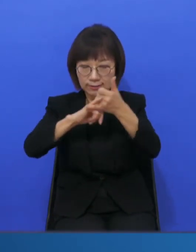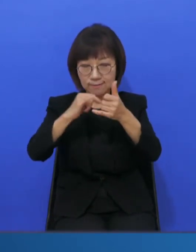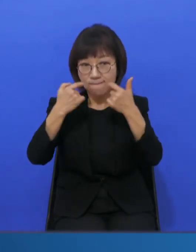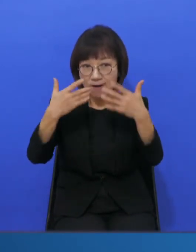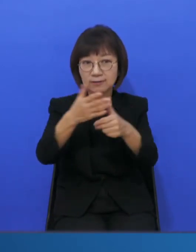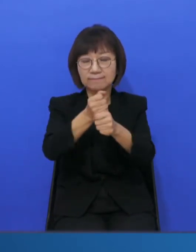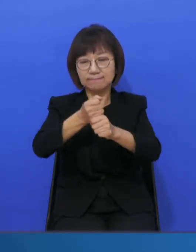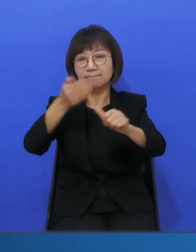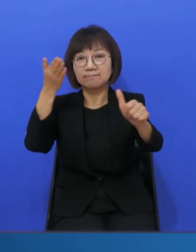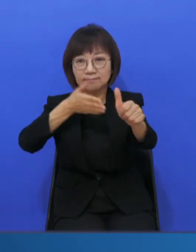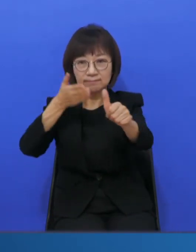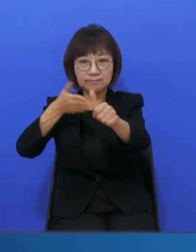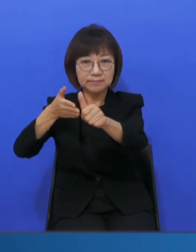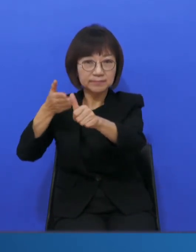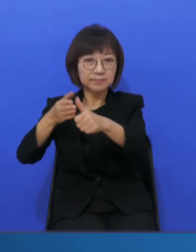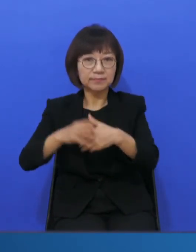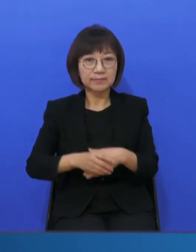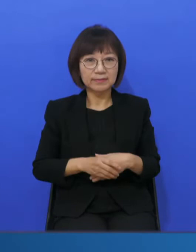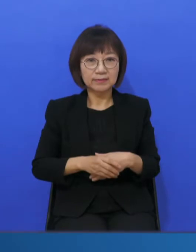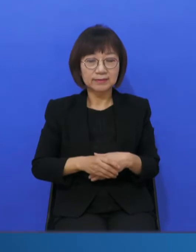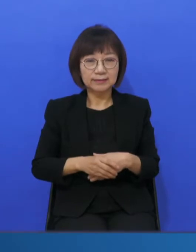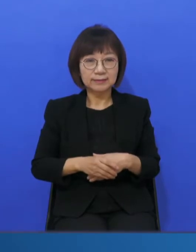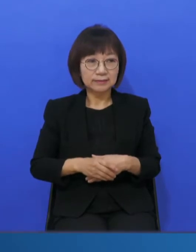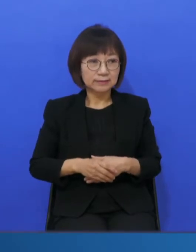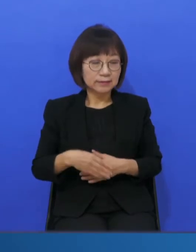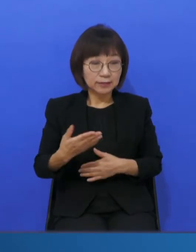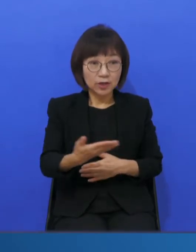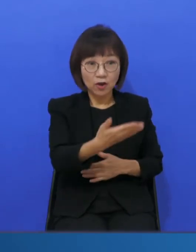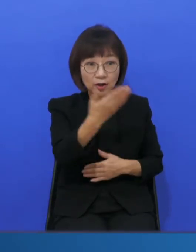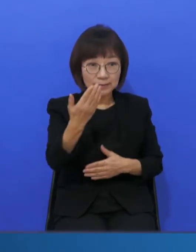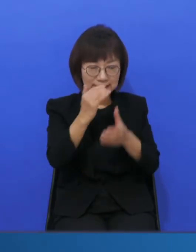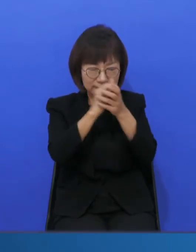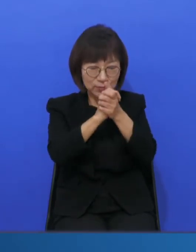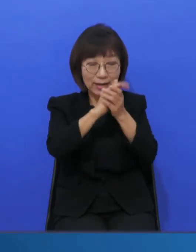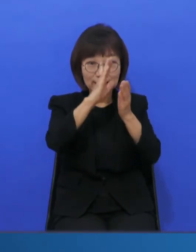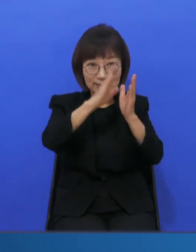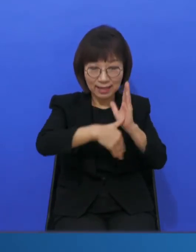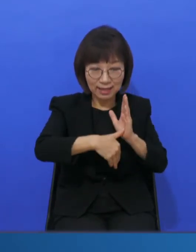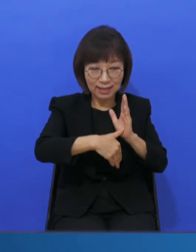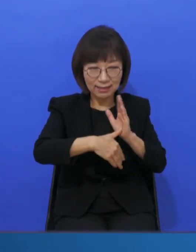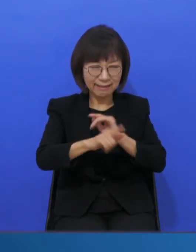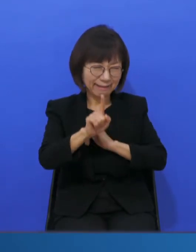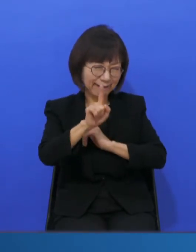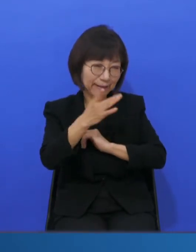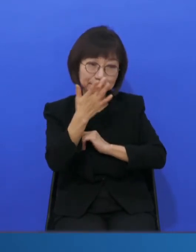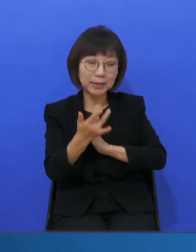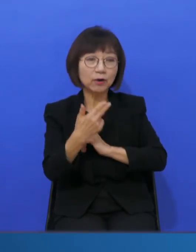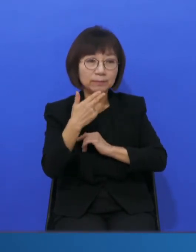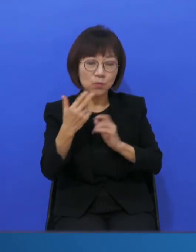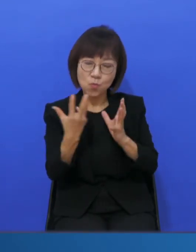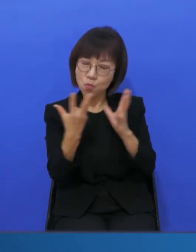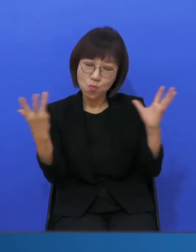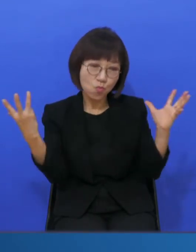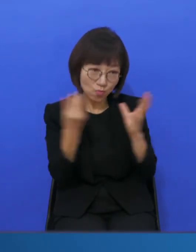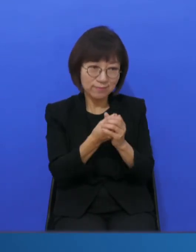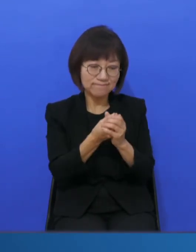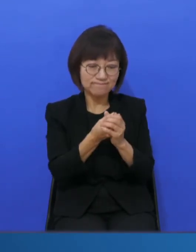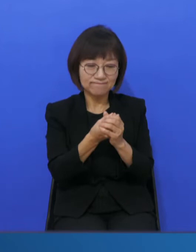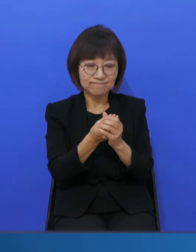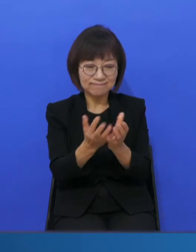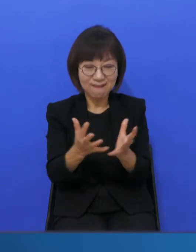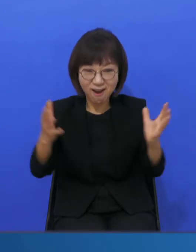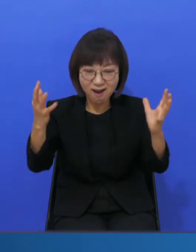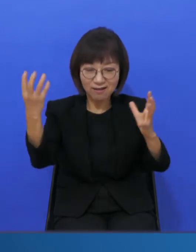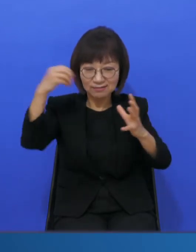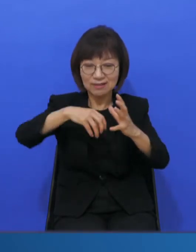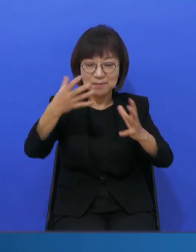this covenant. 하나도 빠지지 않고 여러분의 기도를 하나님은 그릇에 다 담고 있어요. And without fail, God takes all of your prayers and He